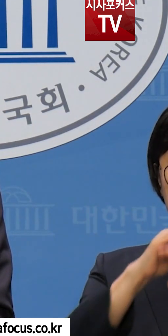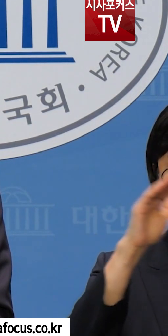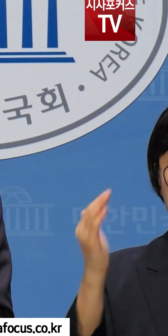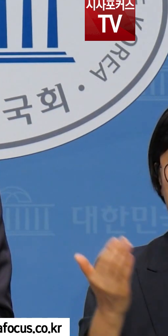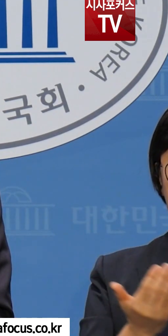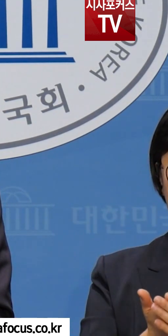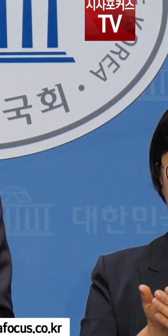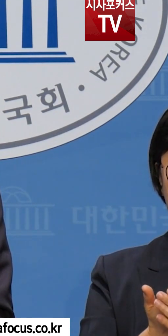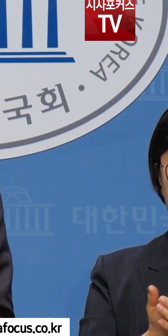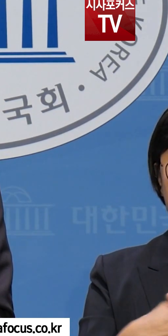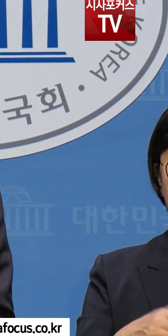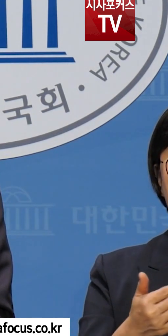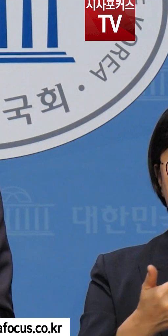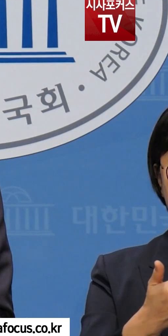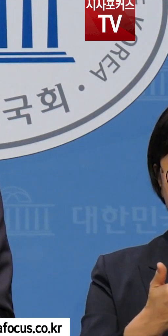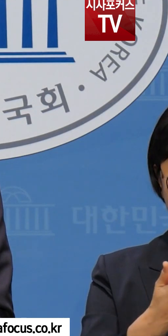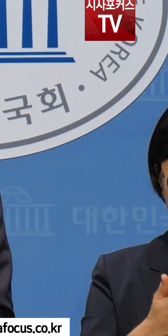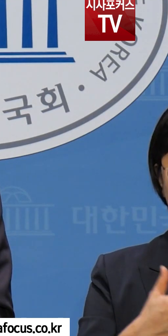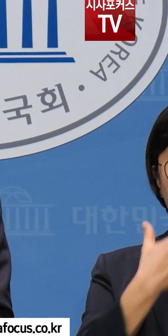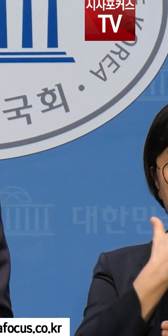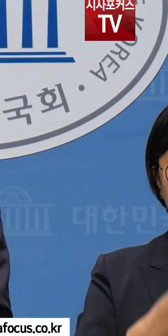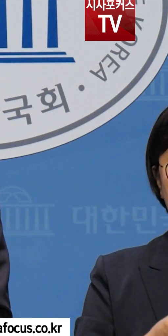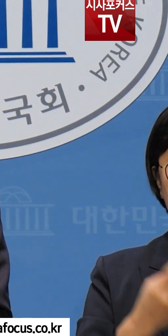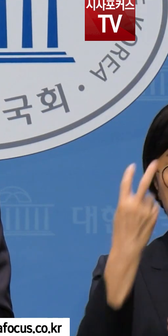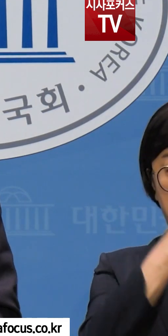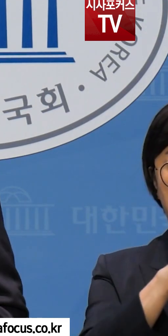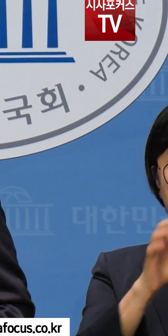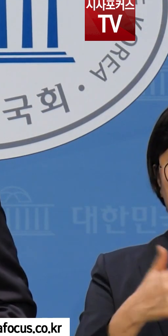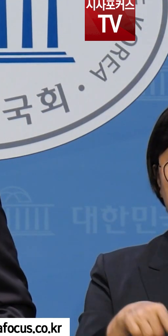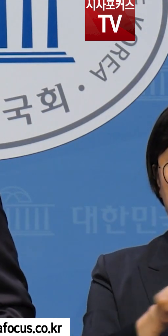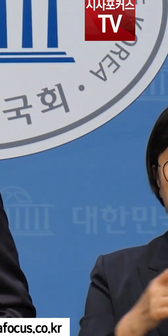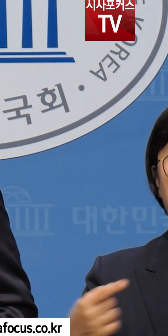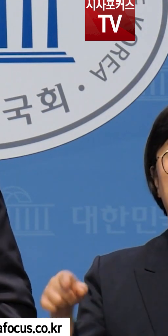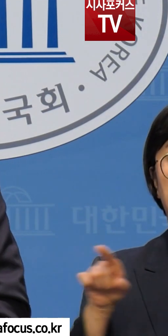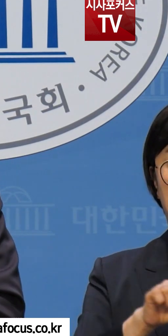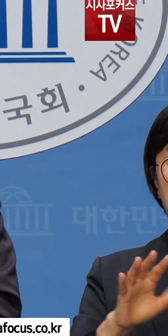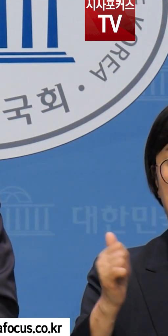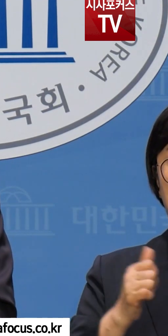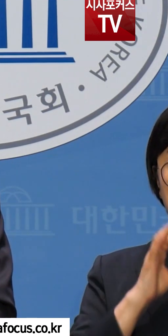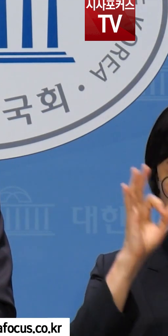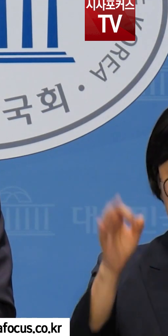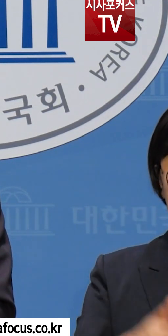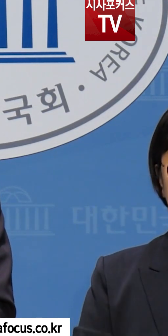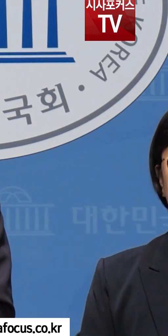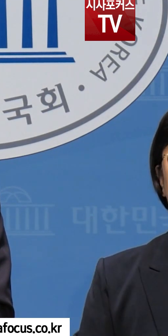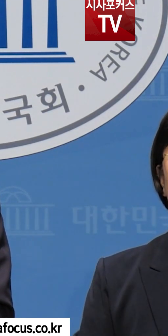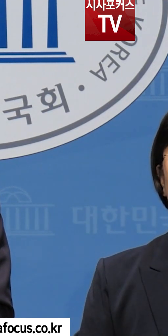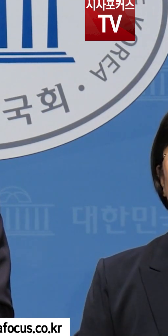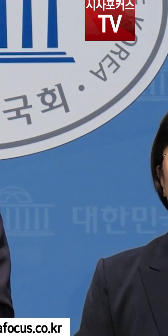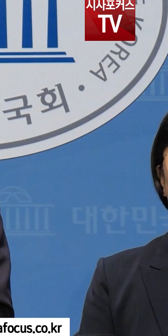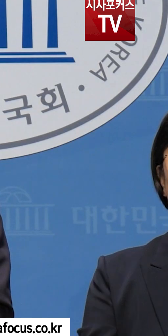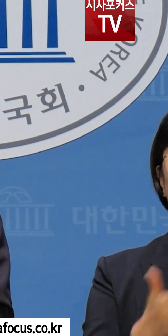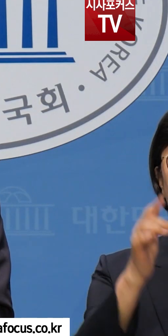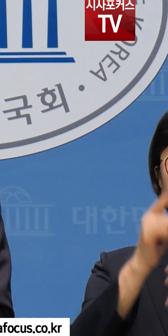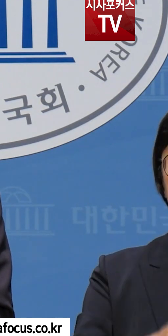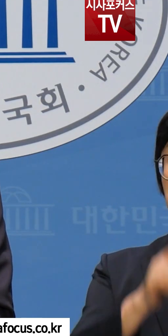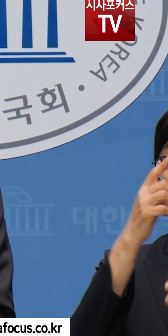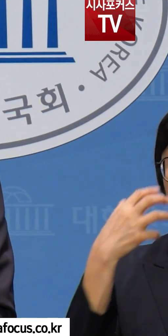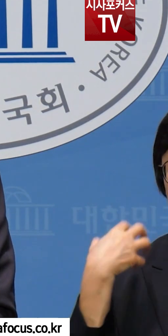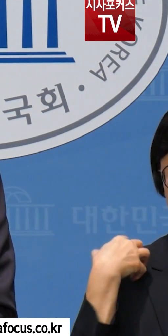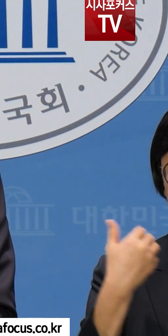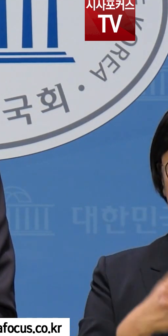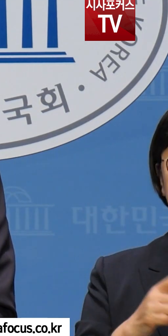막고 민생과 복지를 지키기 위해서 동료 의원들과 함께 노력했습니다. 그래서 윤석열